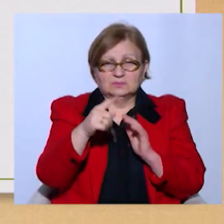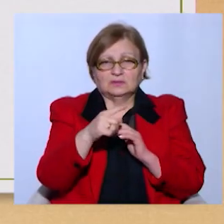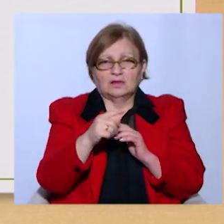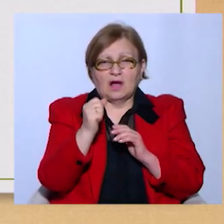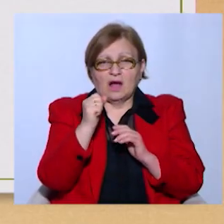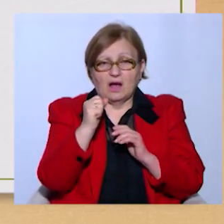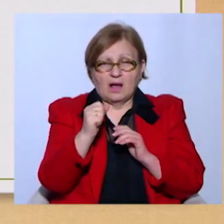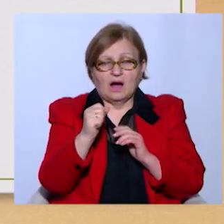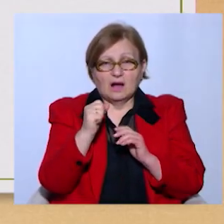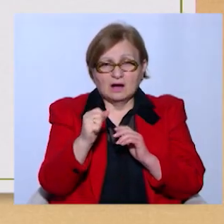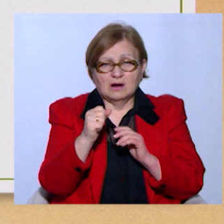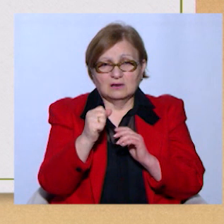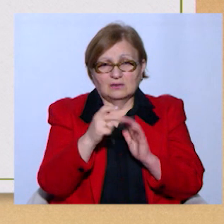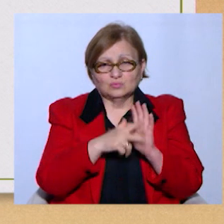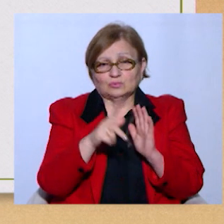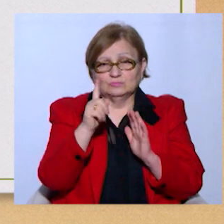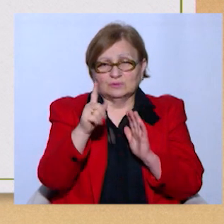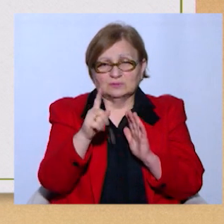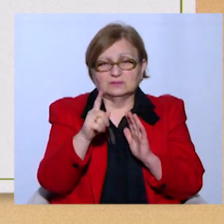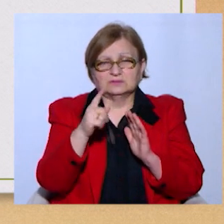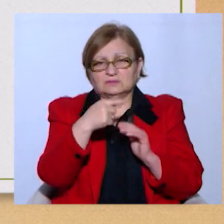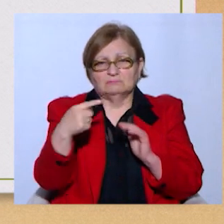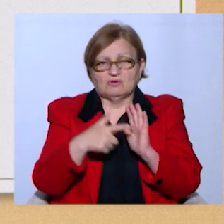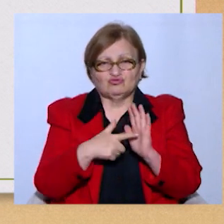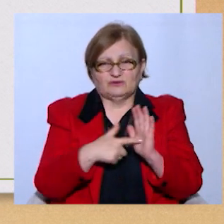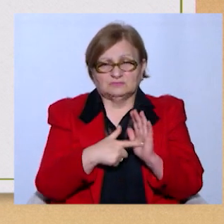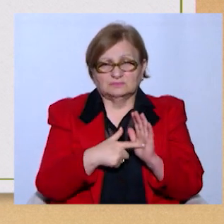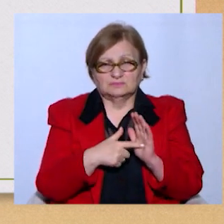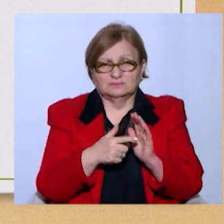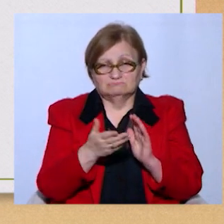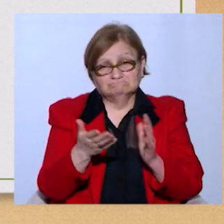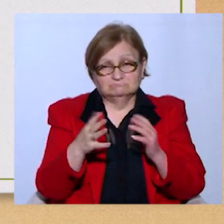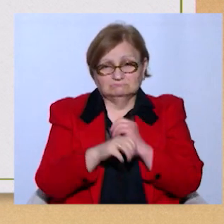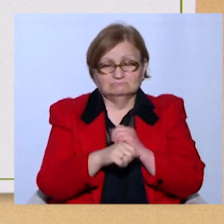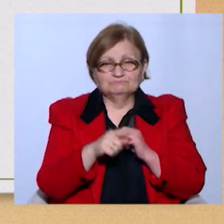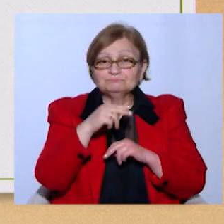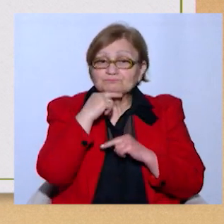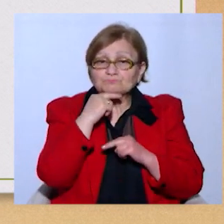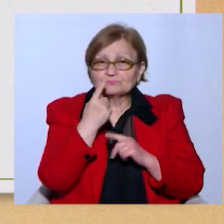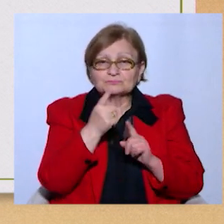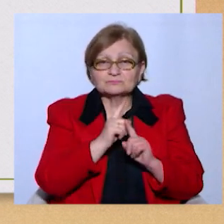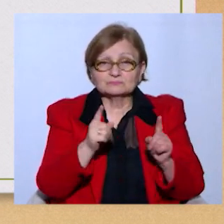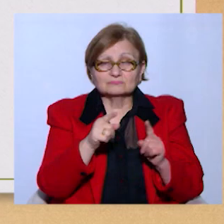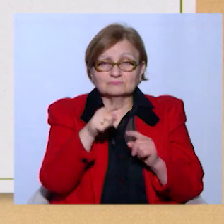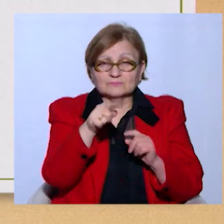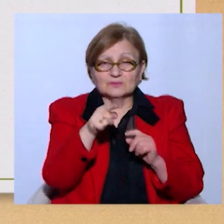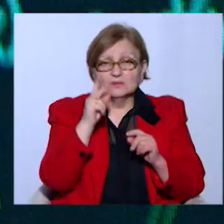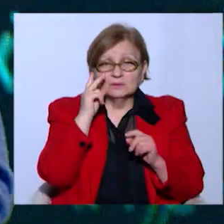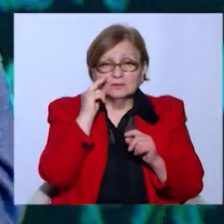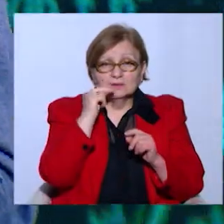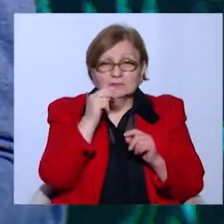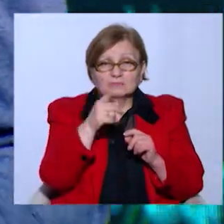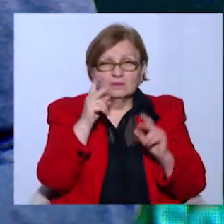შესაბამისად პასუხი არის 81 მეშვიდედი. მოდით აქ ესეთ რამეს მივაქციოთ ყურადღება, რომ თუ ამ რიცხვებს,